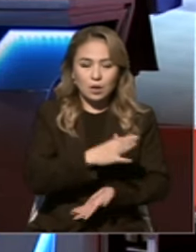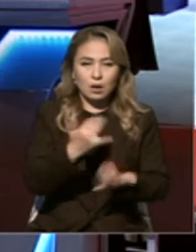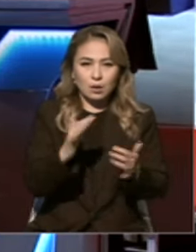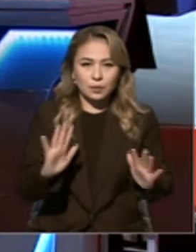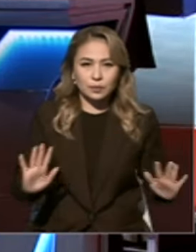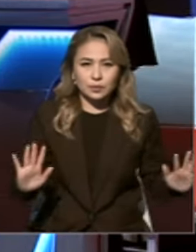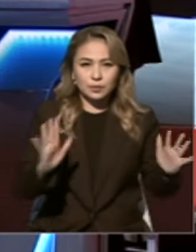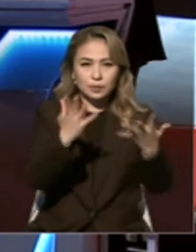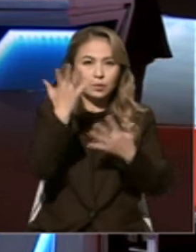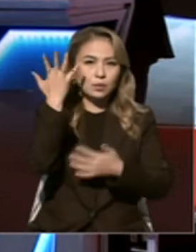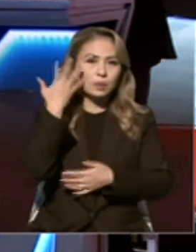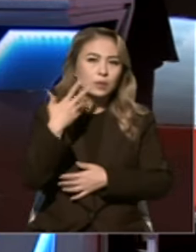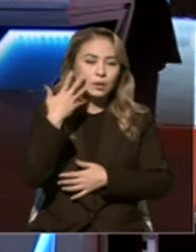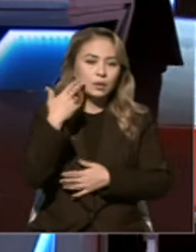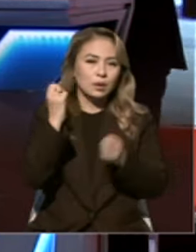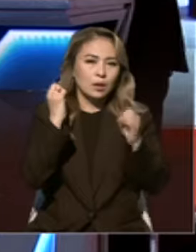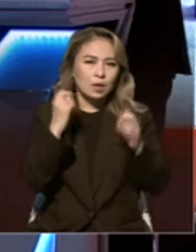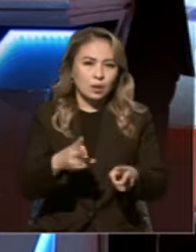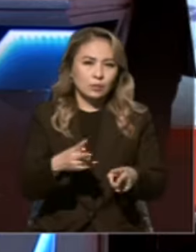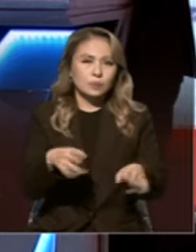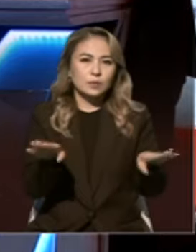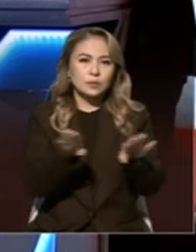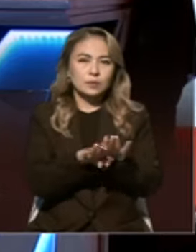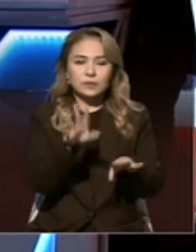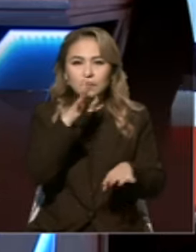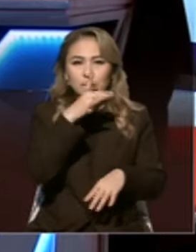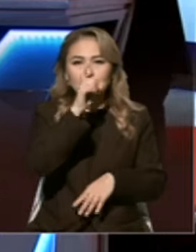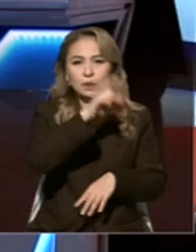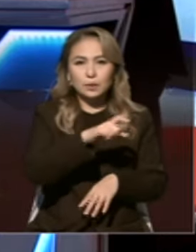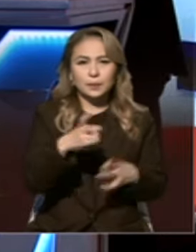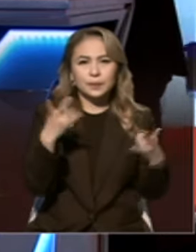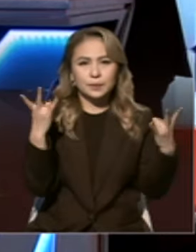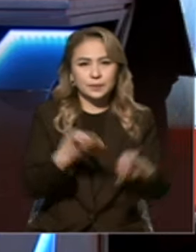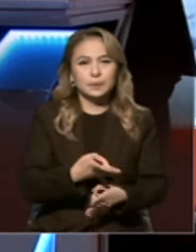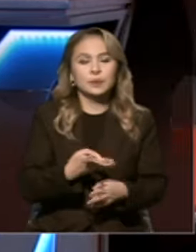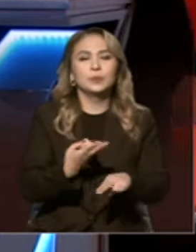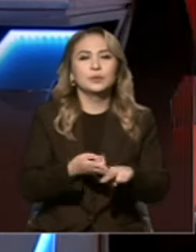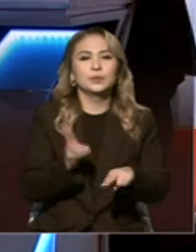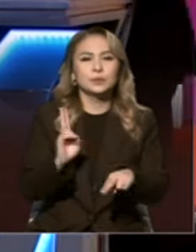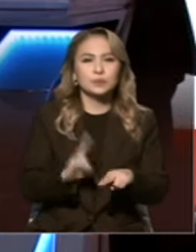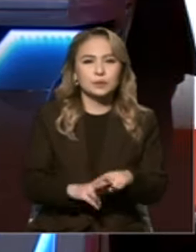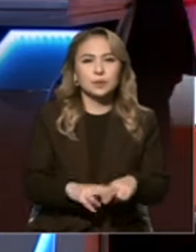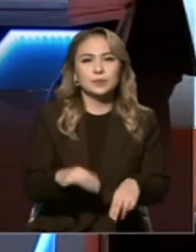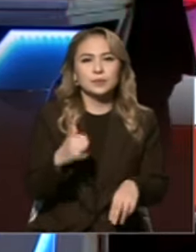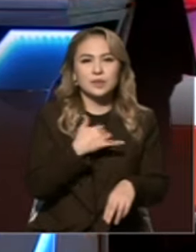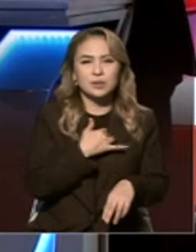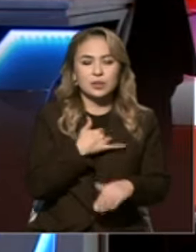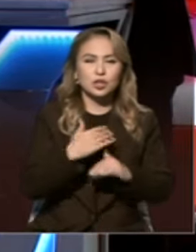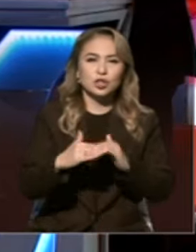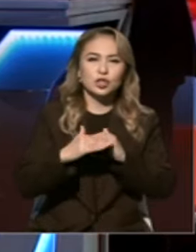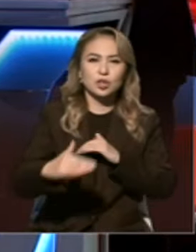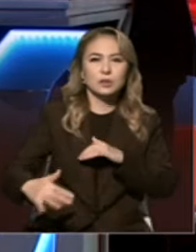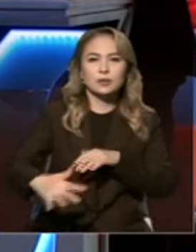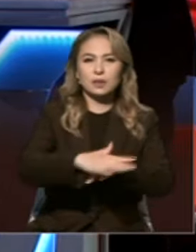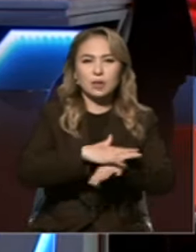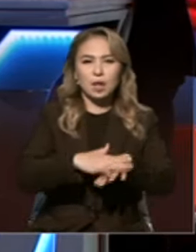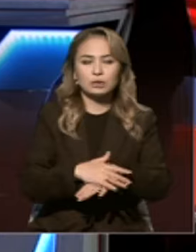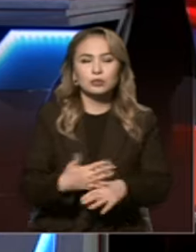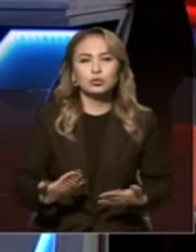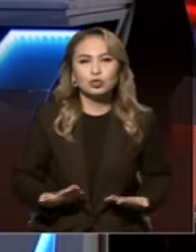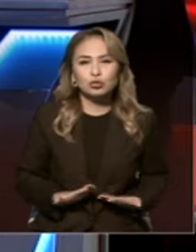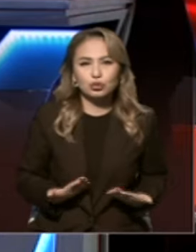осындай қауіпті жағдайларға байланысты адамдар болу қажет деп ойлаймын. Сонда біз жергілікті халықты,